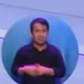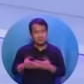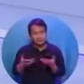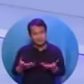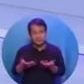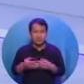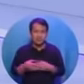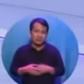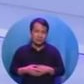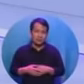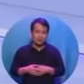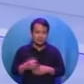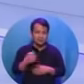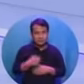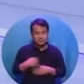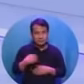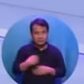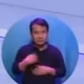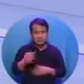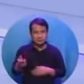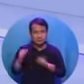Well, sorry.